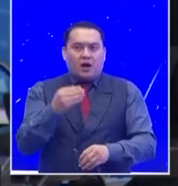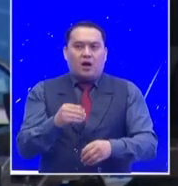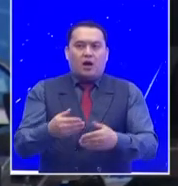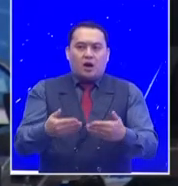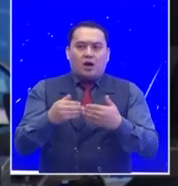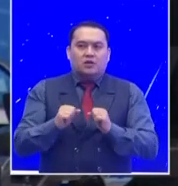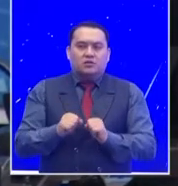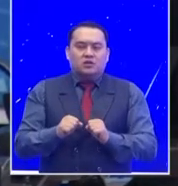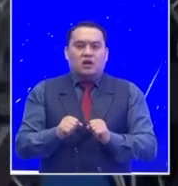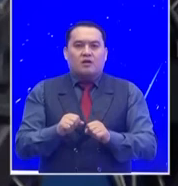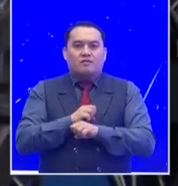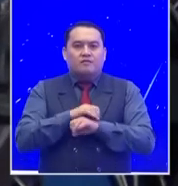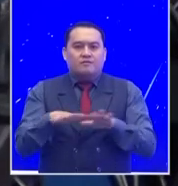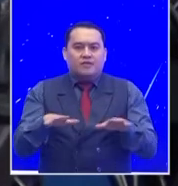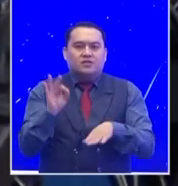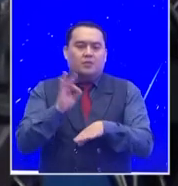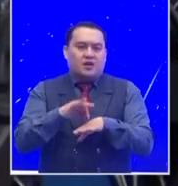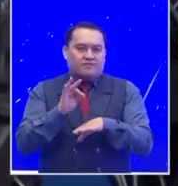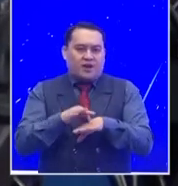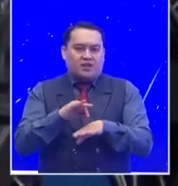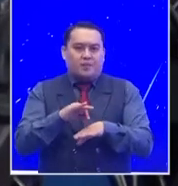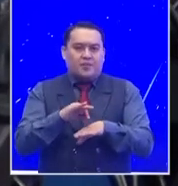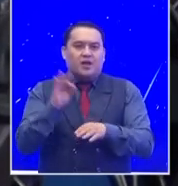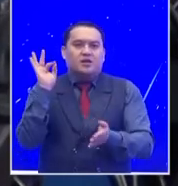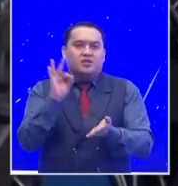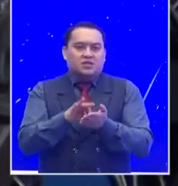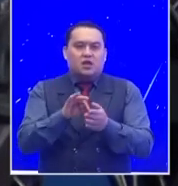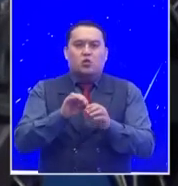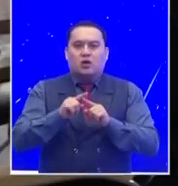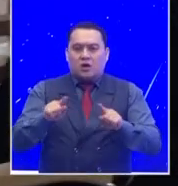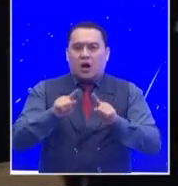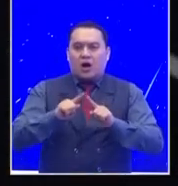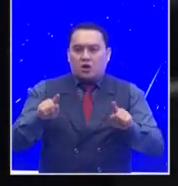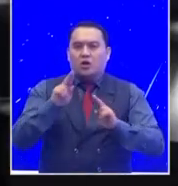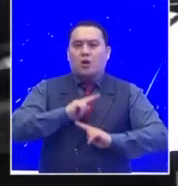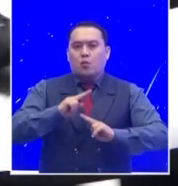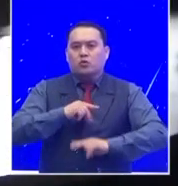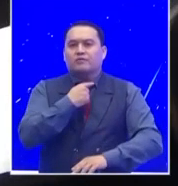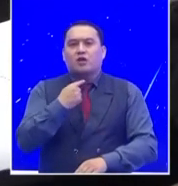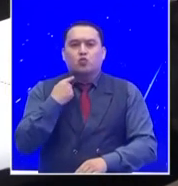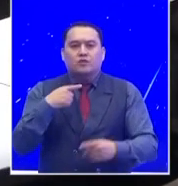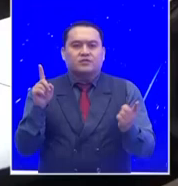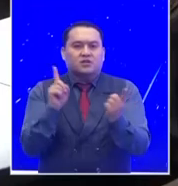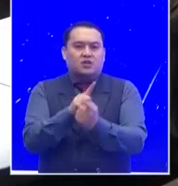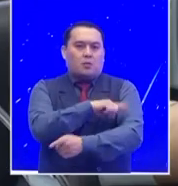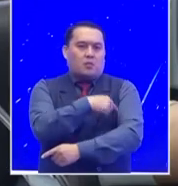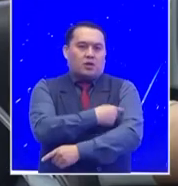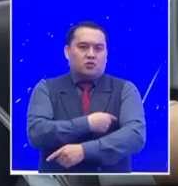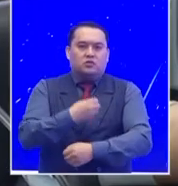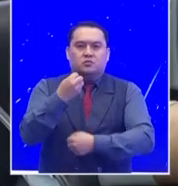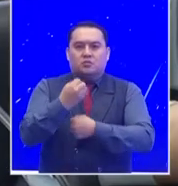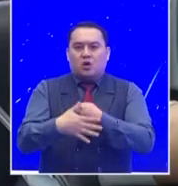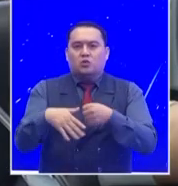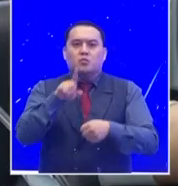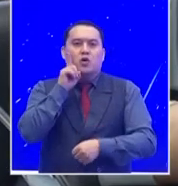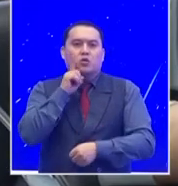предотвращения распространения восточно-азиатского заболевания. С целью разъяснения разъяснительной работы талдыкурганские врачи встретились со